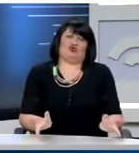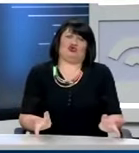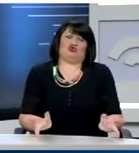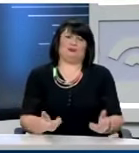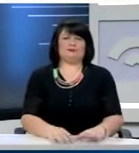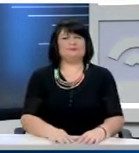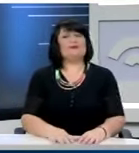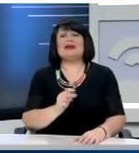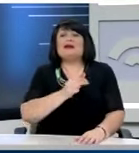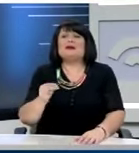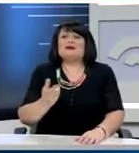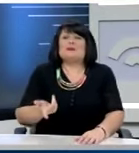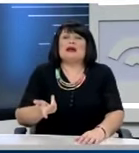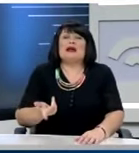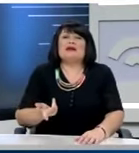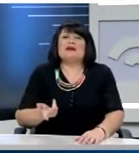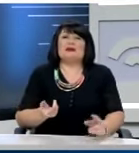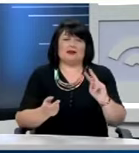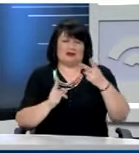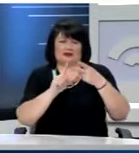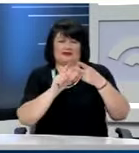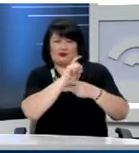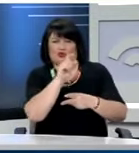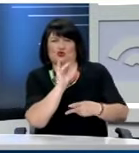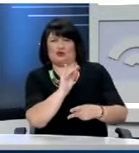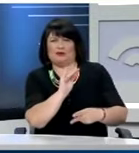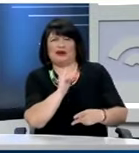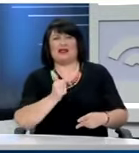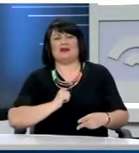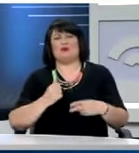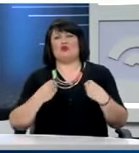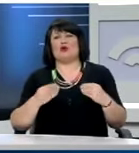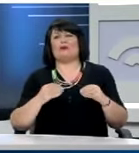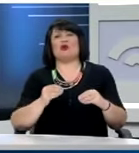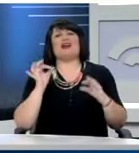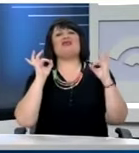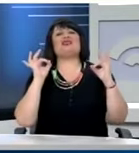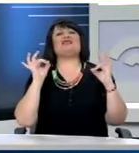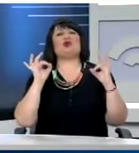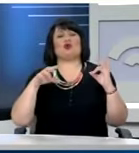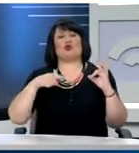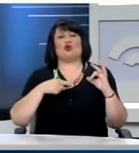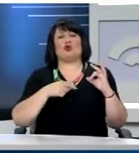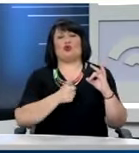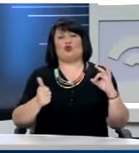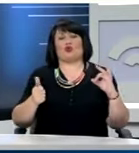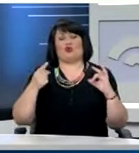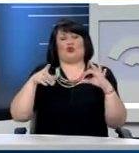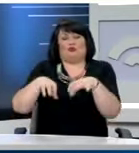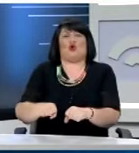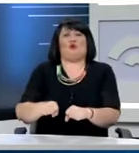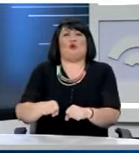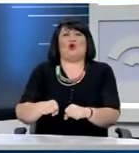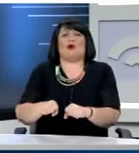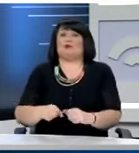Τι σημαίνει, δεύτερο ερώτημα, η ιδιωτικοποίηση ενός φυσικού μονοπωλίου. Ποια θα